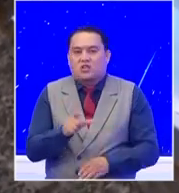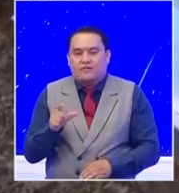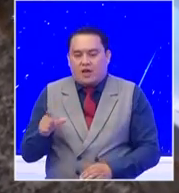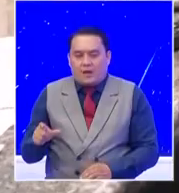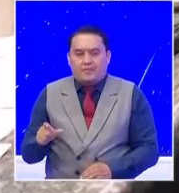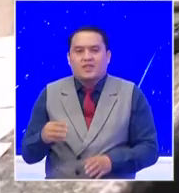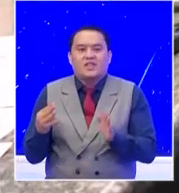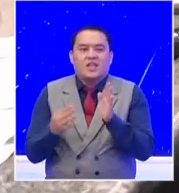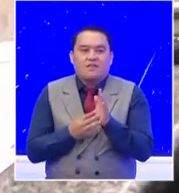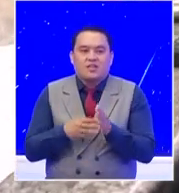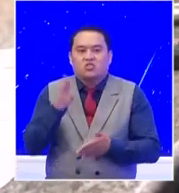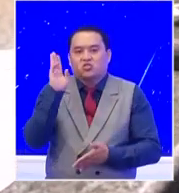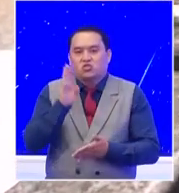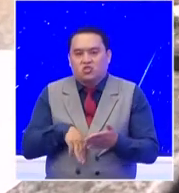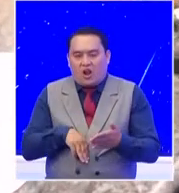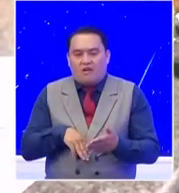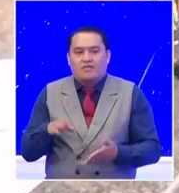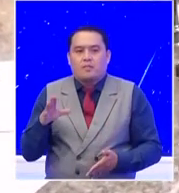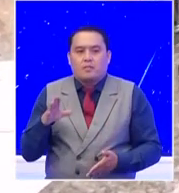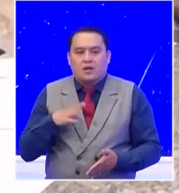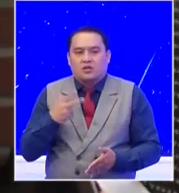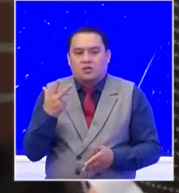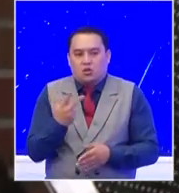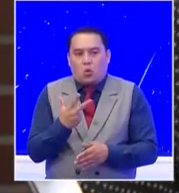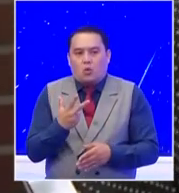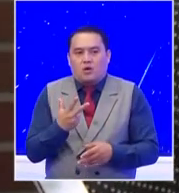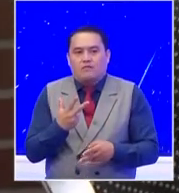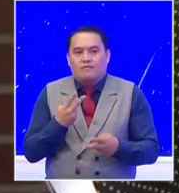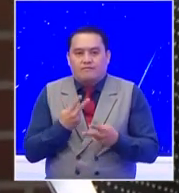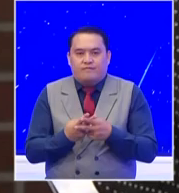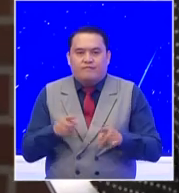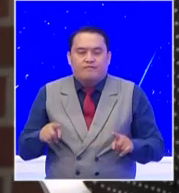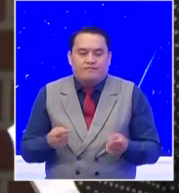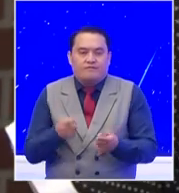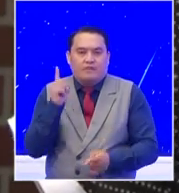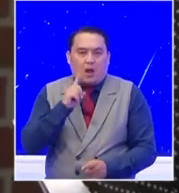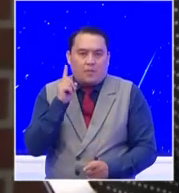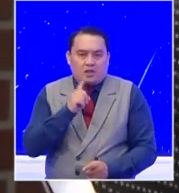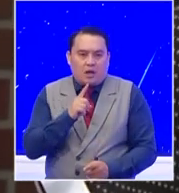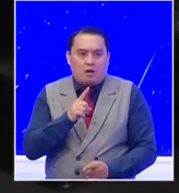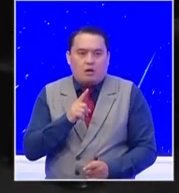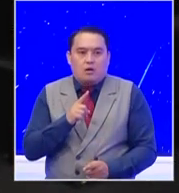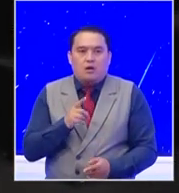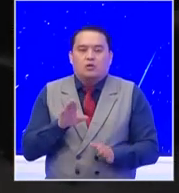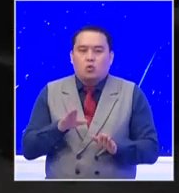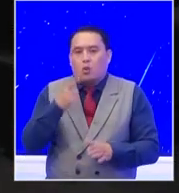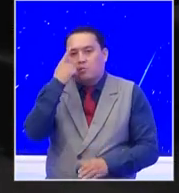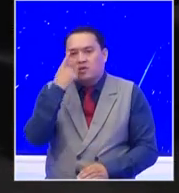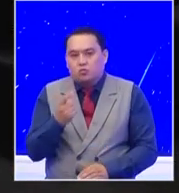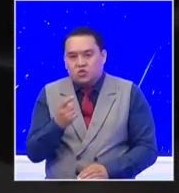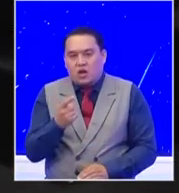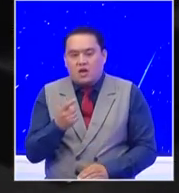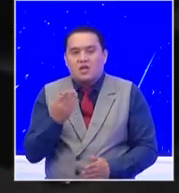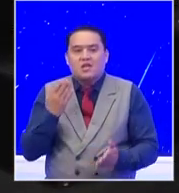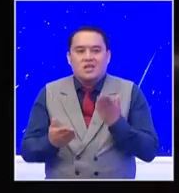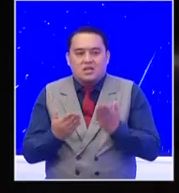На 9 из них наложены солидные штрафы. 3 размещены во временные изоляторы. Остальные ограничились лишь предупреждением. Но